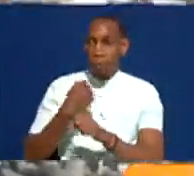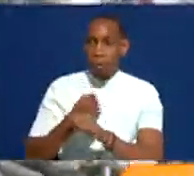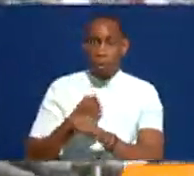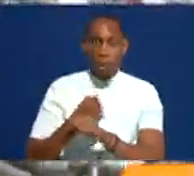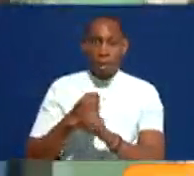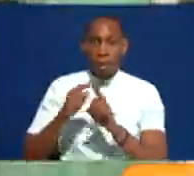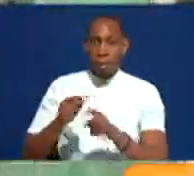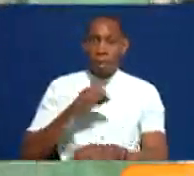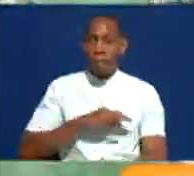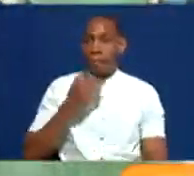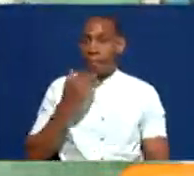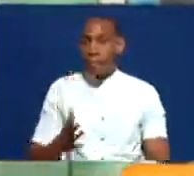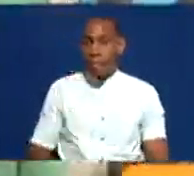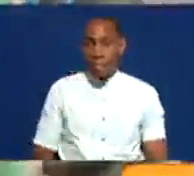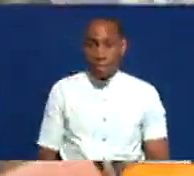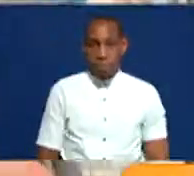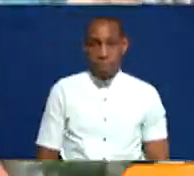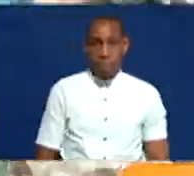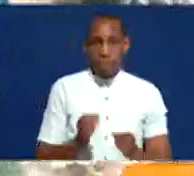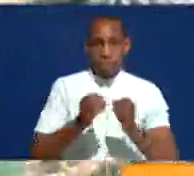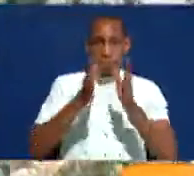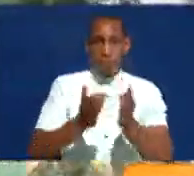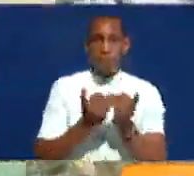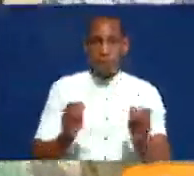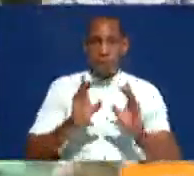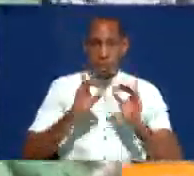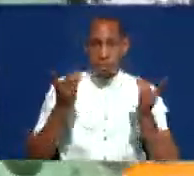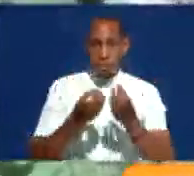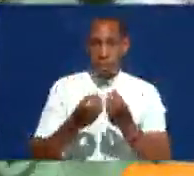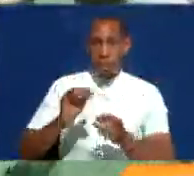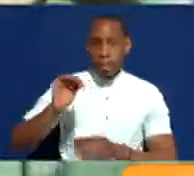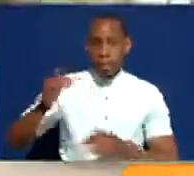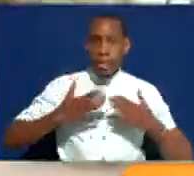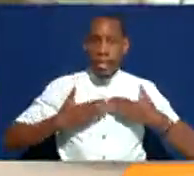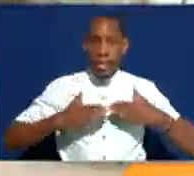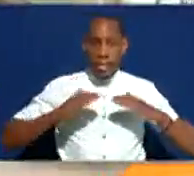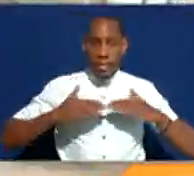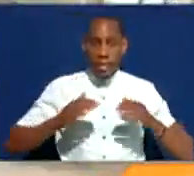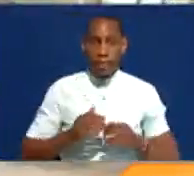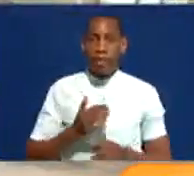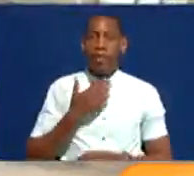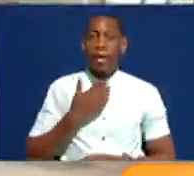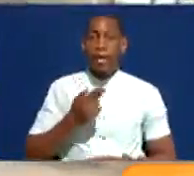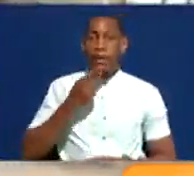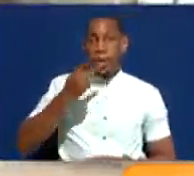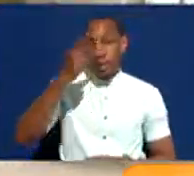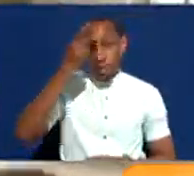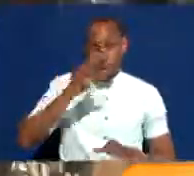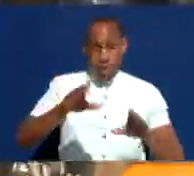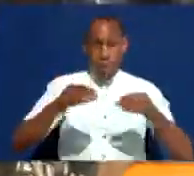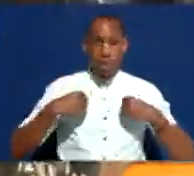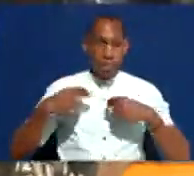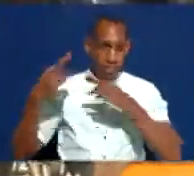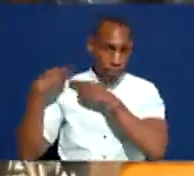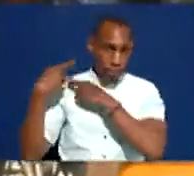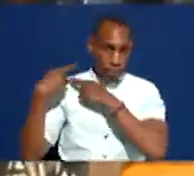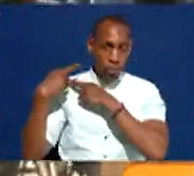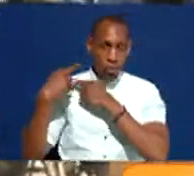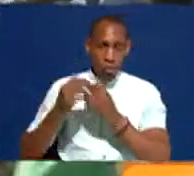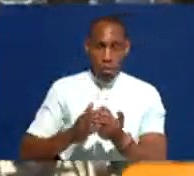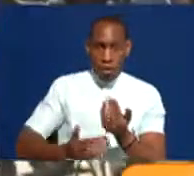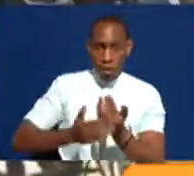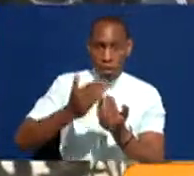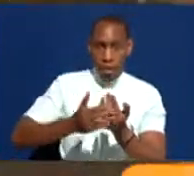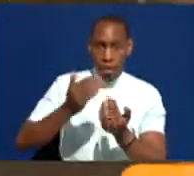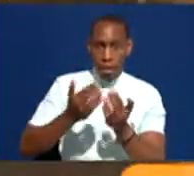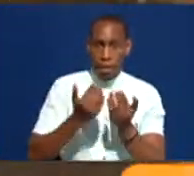anasol apati kitu. Afisa wa idara ya watoto kaunti ya Samburu Peter Mwangi amewataka wazazi kujukumika katika kuwalea